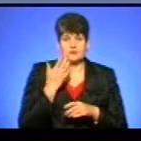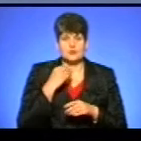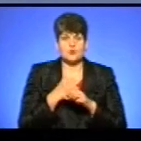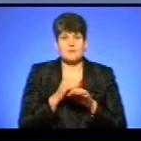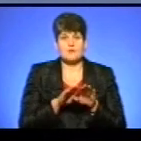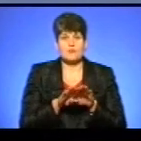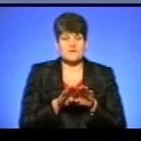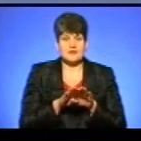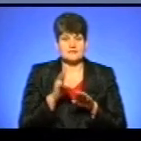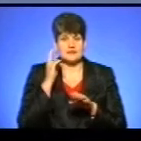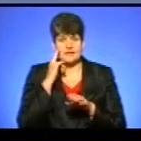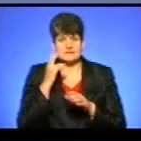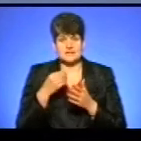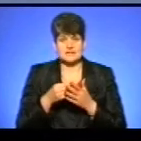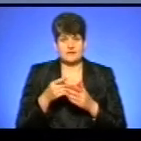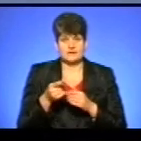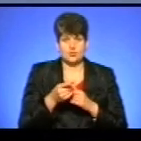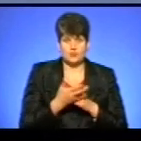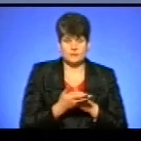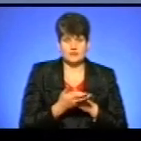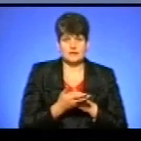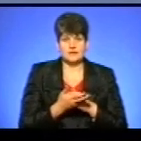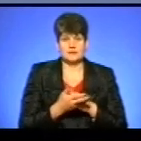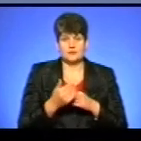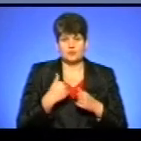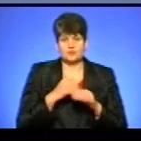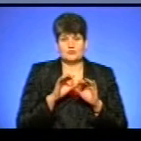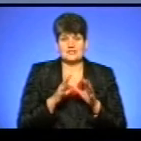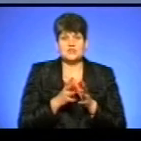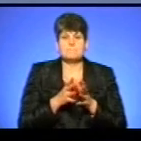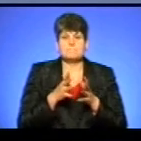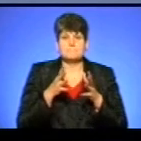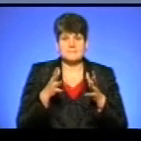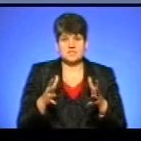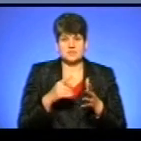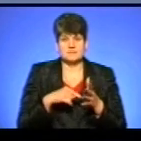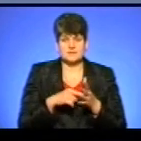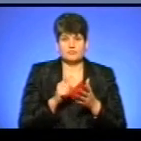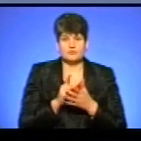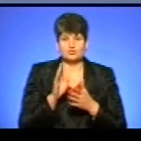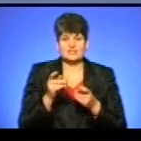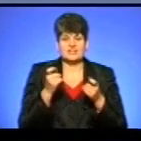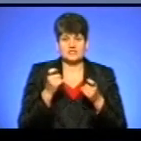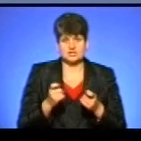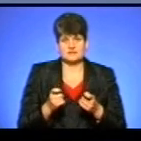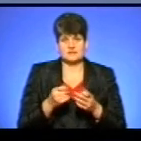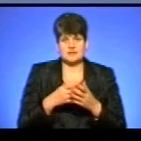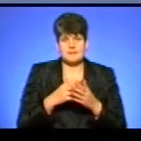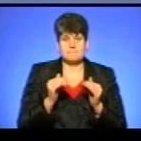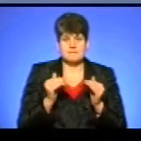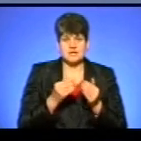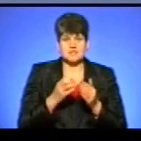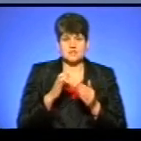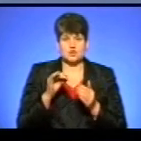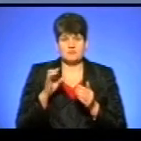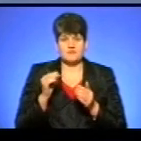це київська ціна, а ми в Тернополі, так я хочу пояснити, що чим більше місто, тим дешевше повинно бути тариф, тому що тим менше собівартість перевезень, тим